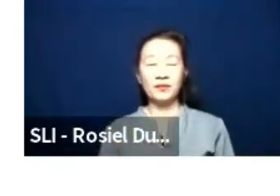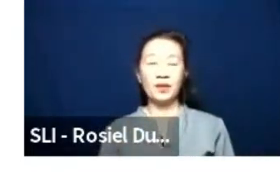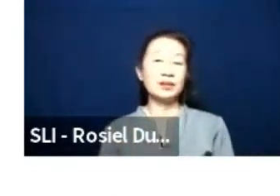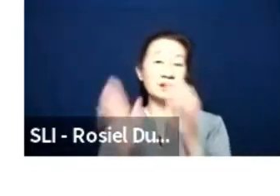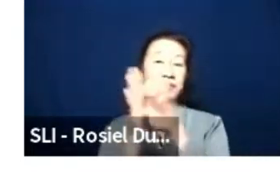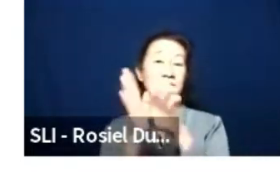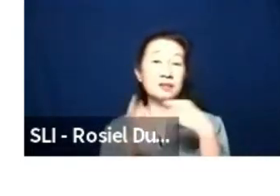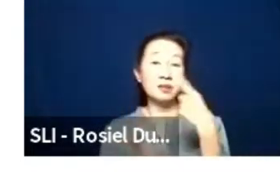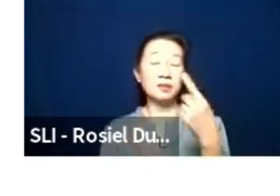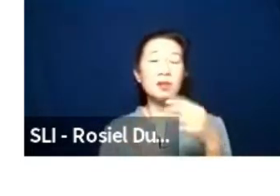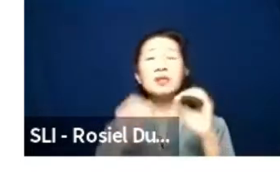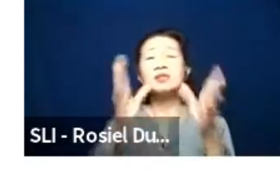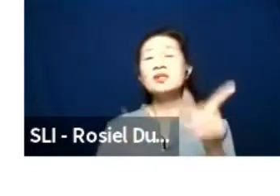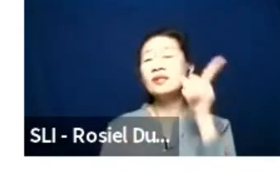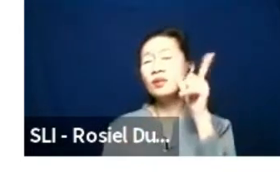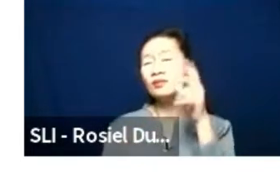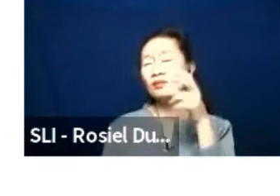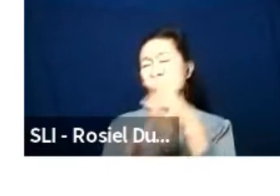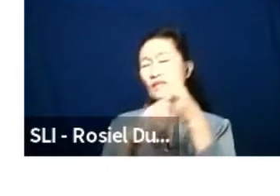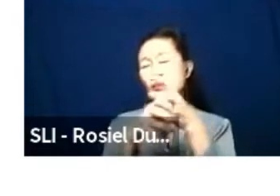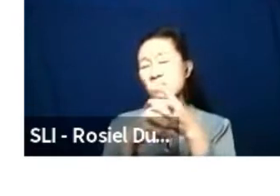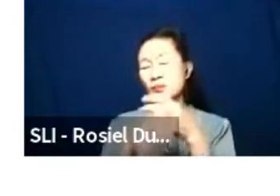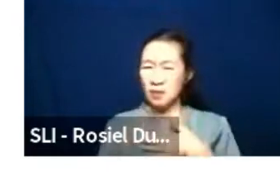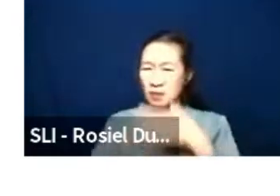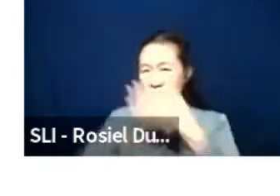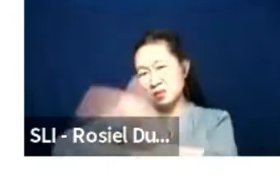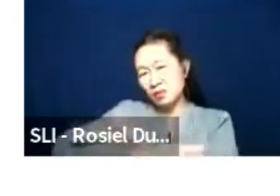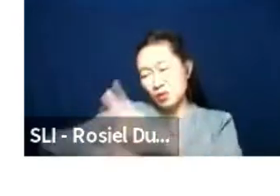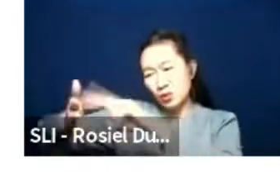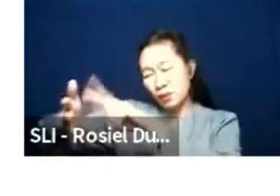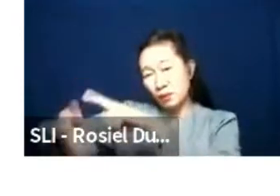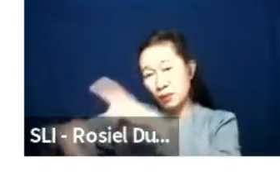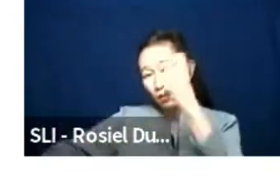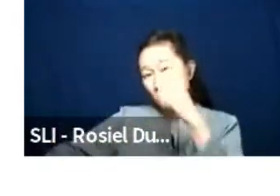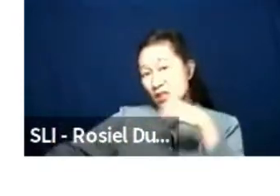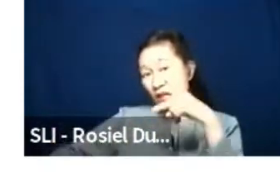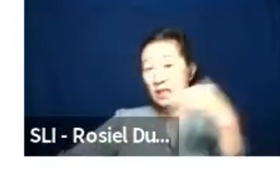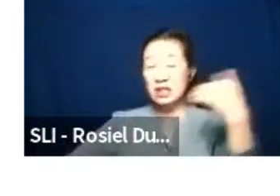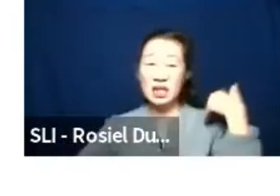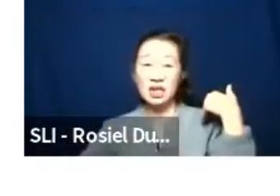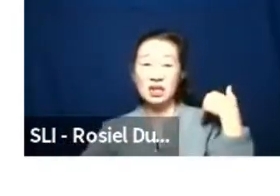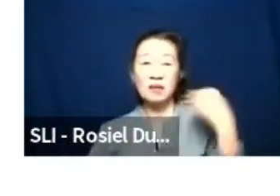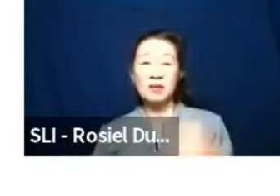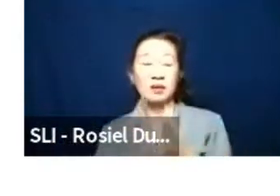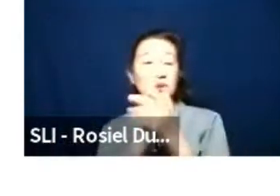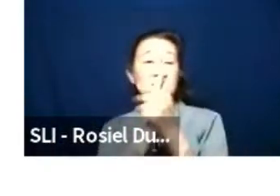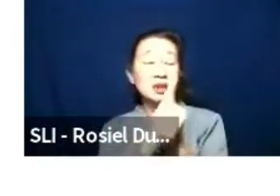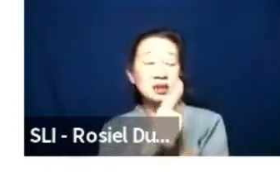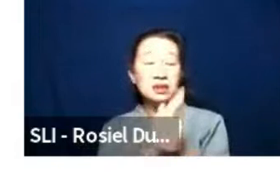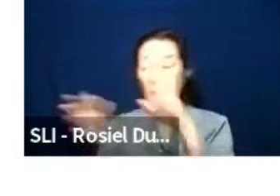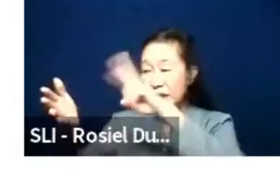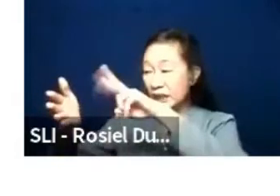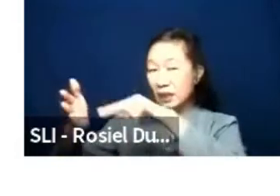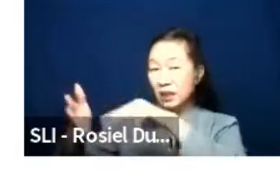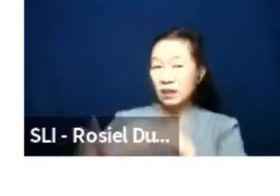Halimbawa, sabihin sa akin, Teacher Landa, nahihirapan yung anak kong magbasa kasi hindi pa siya ganun ka-fluent sa reading,